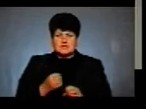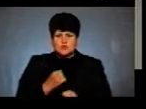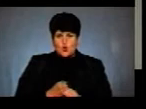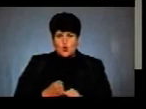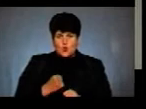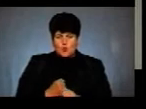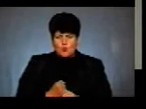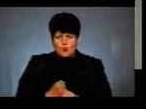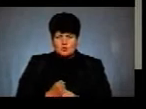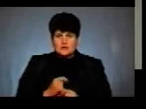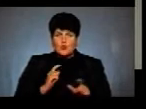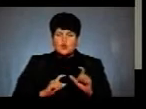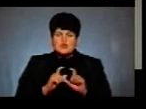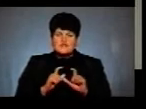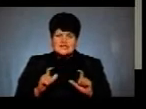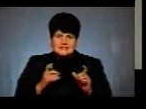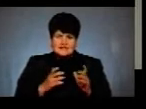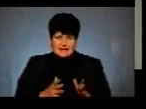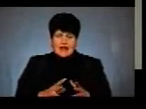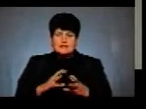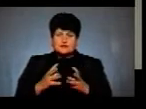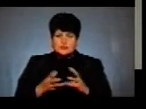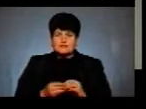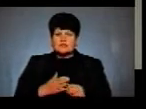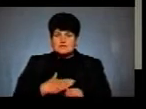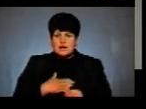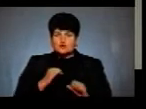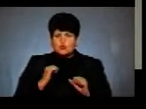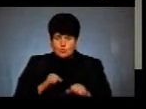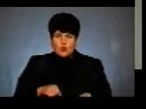роботи університету, а результативність нашу можна